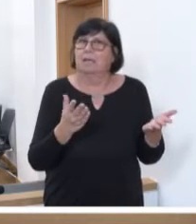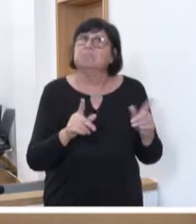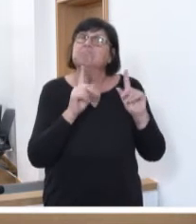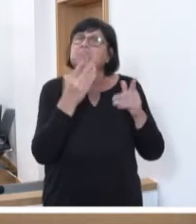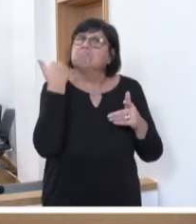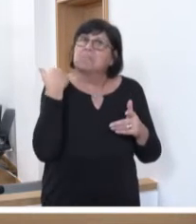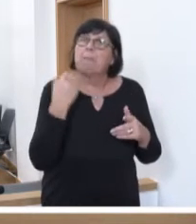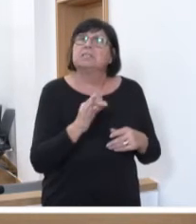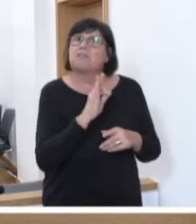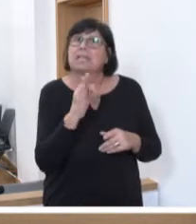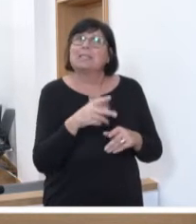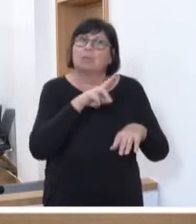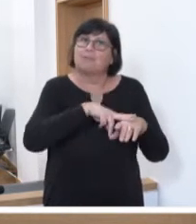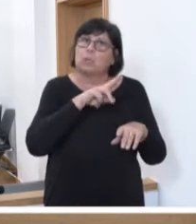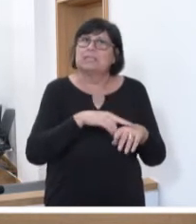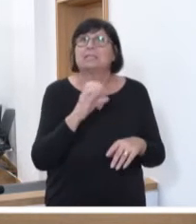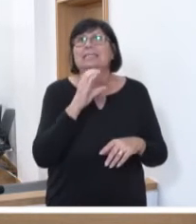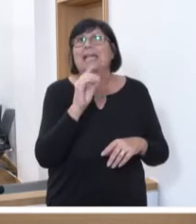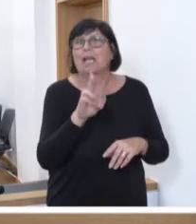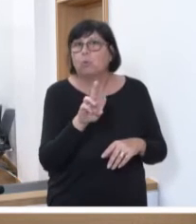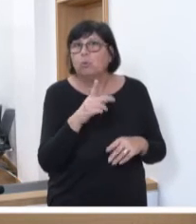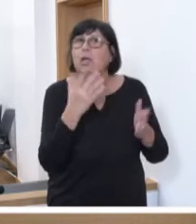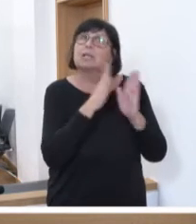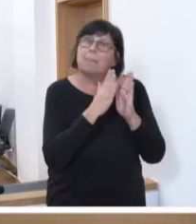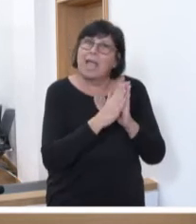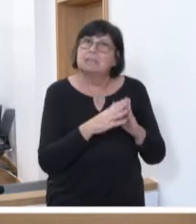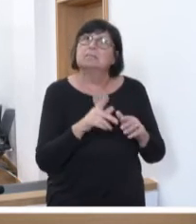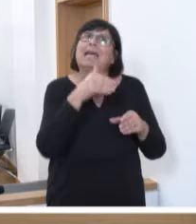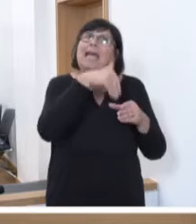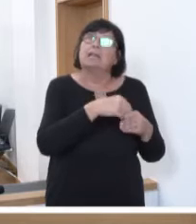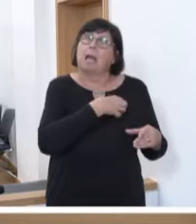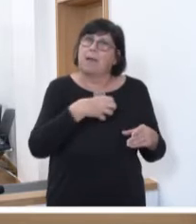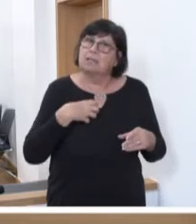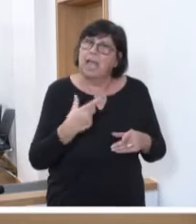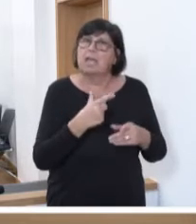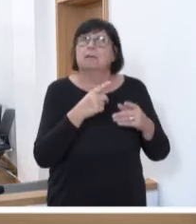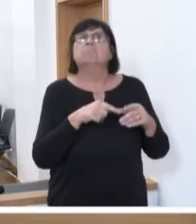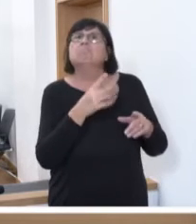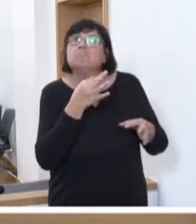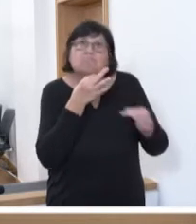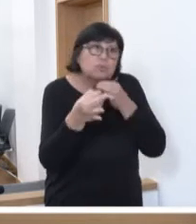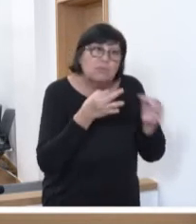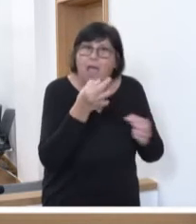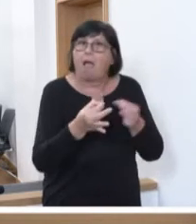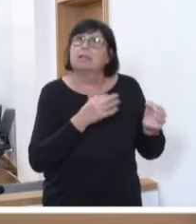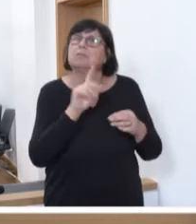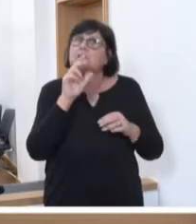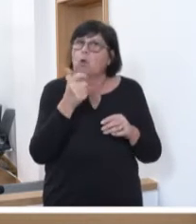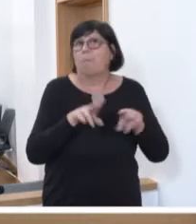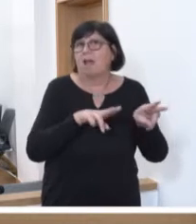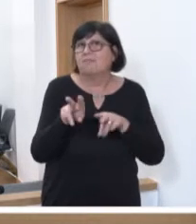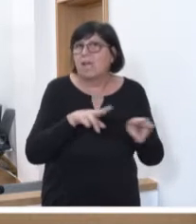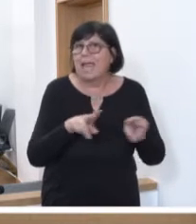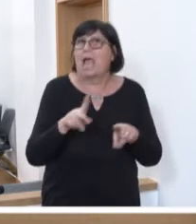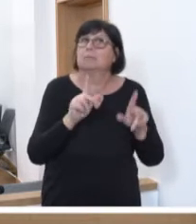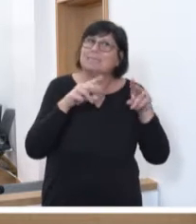damalige Fraktionsvorsitzende der CDU-Landtagsfraktion in der Schalte gebeten, innerparteilich Rücksprache zu nehmen und nochmal auf das Verkehrsressort